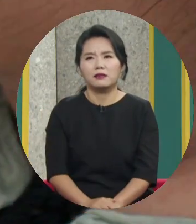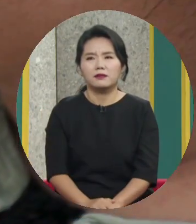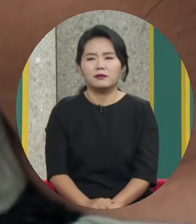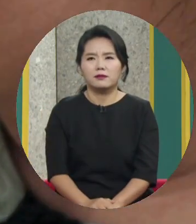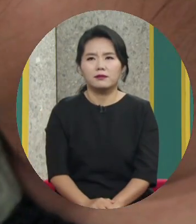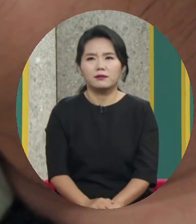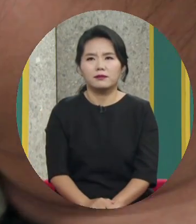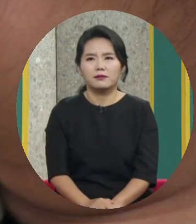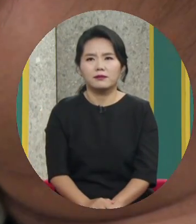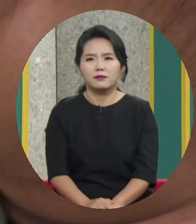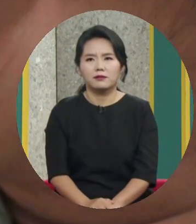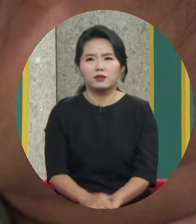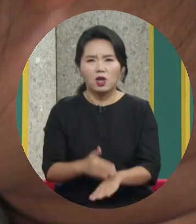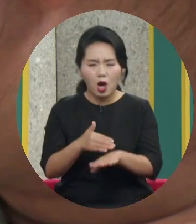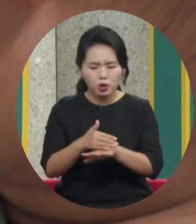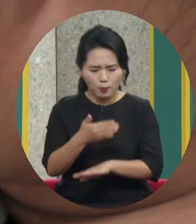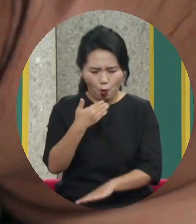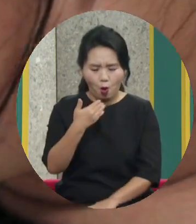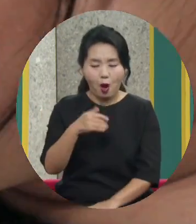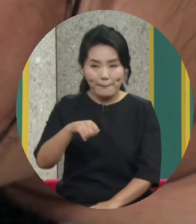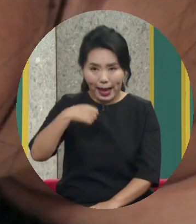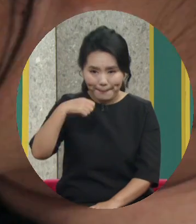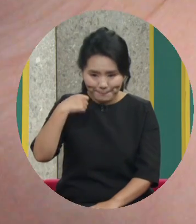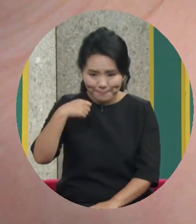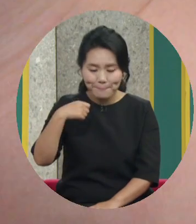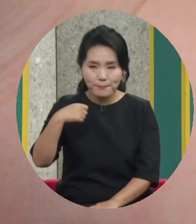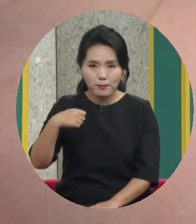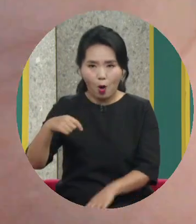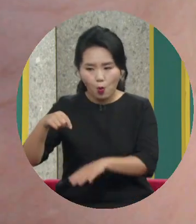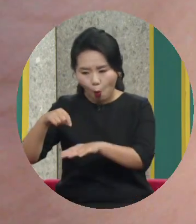천천히 먹고 밥도 먹어야지.